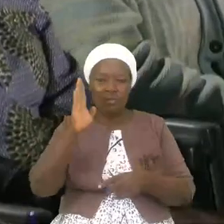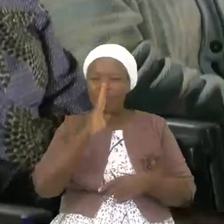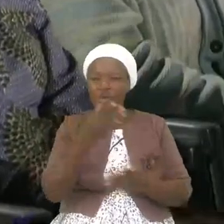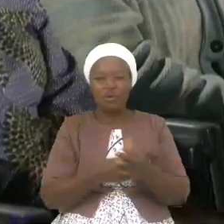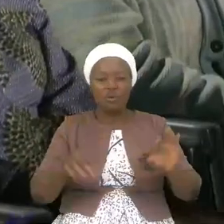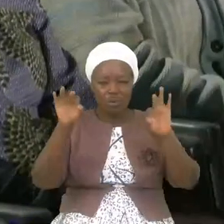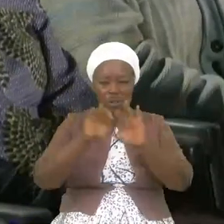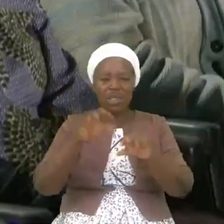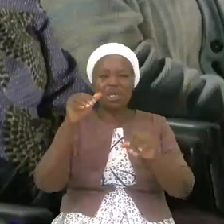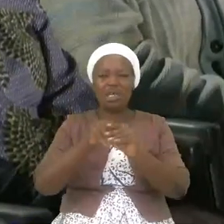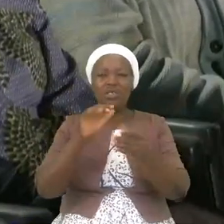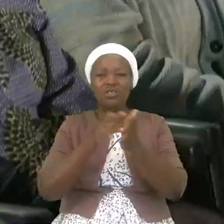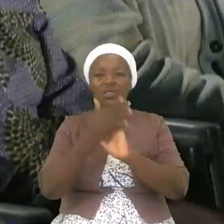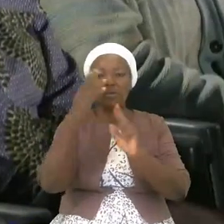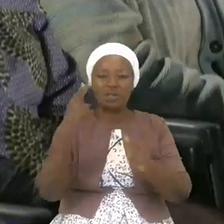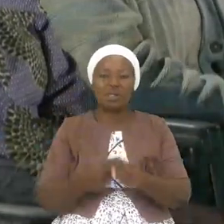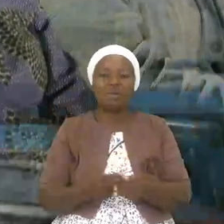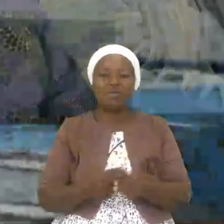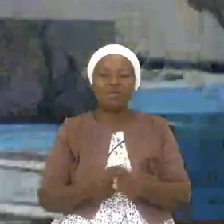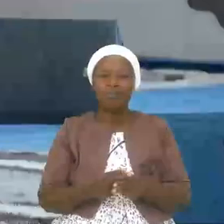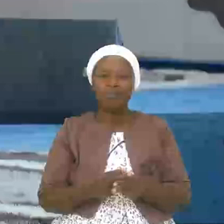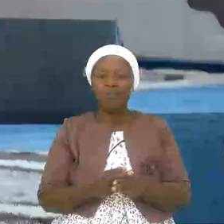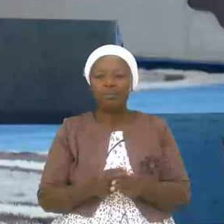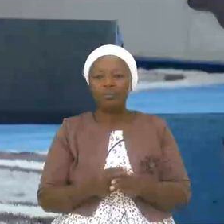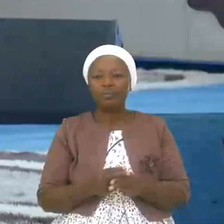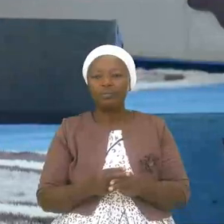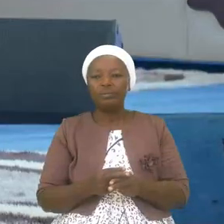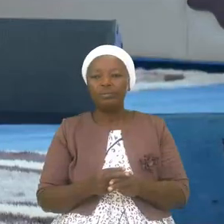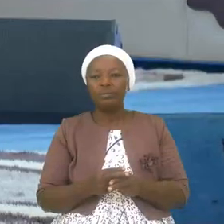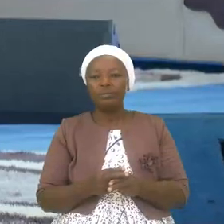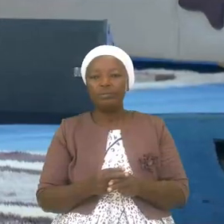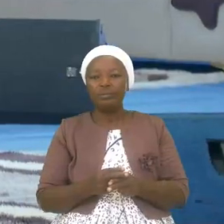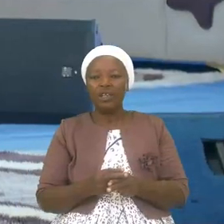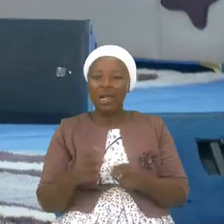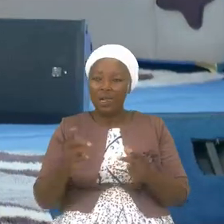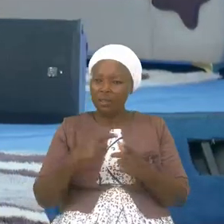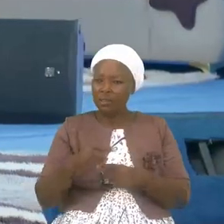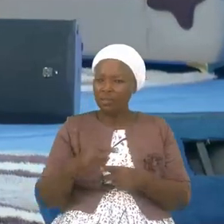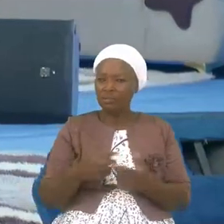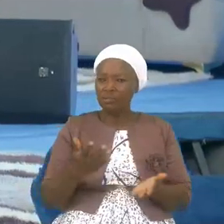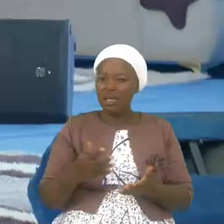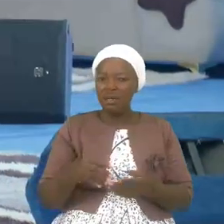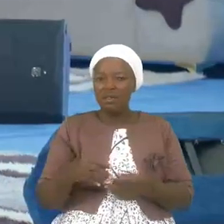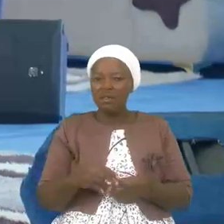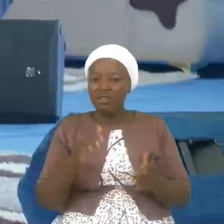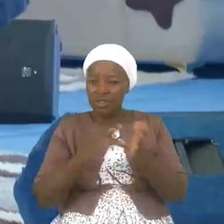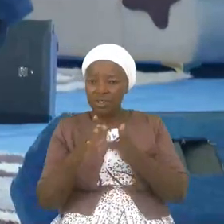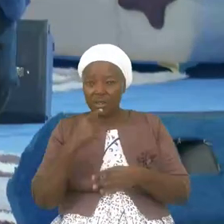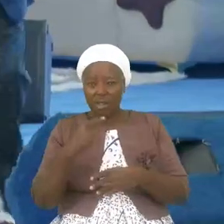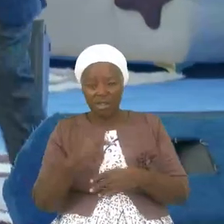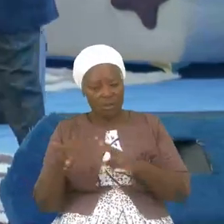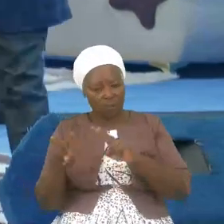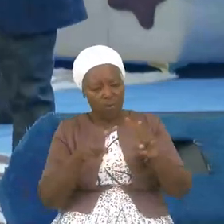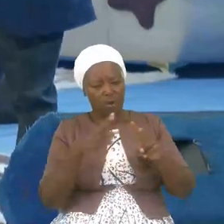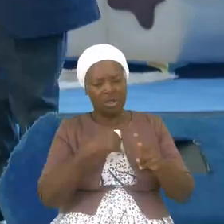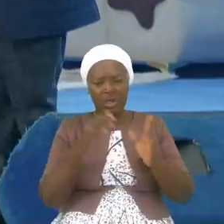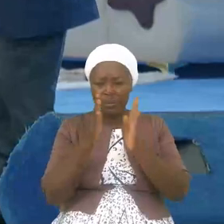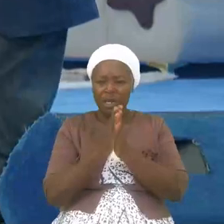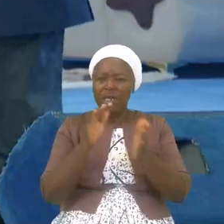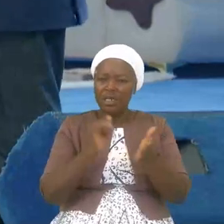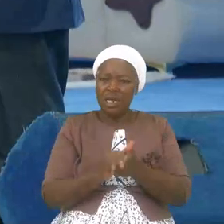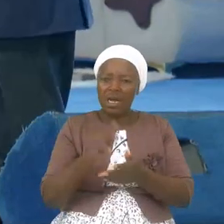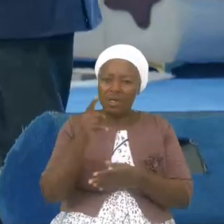seras digne au nom de Jésus. Vous savez ce que Jésus a dit? Jésus a dit, veillez et priez